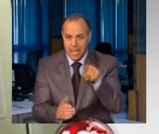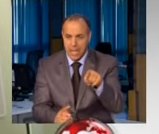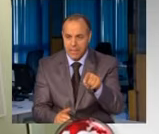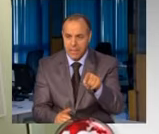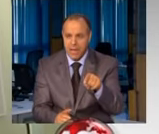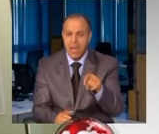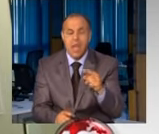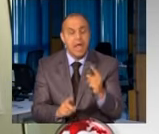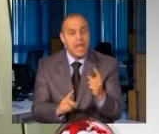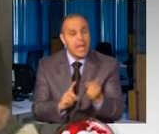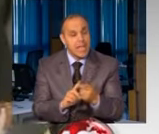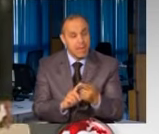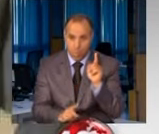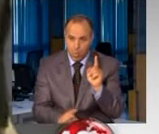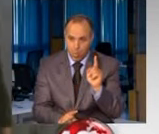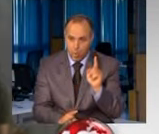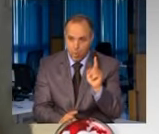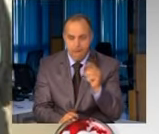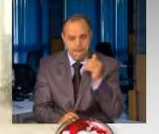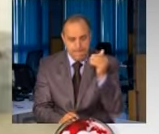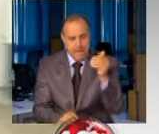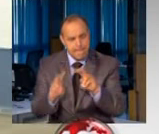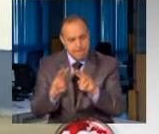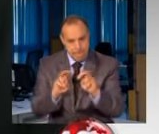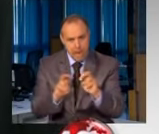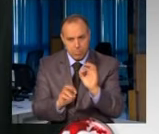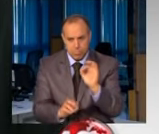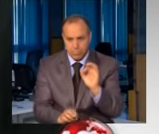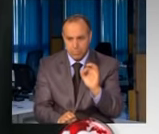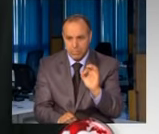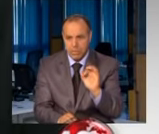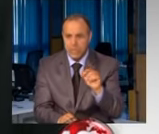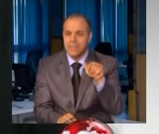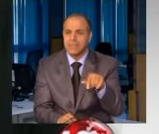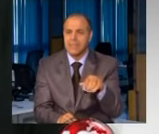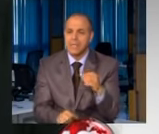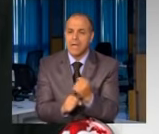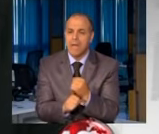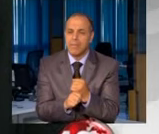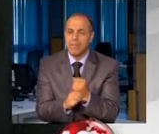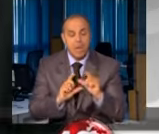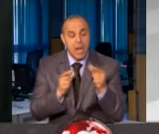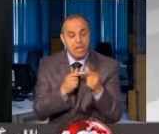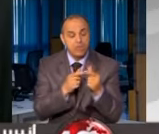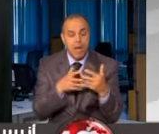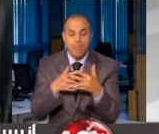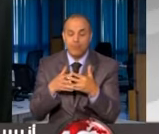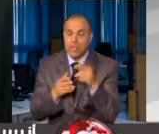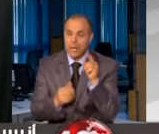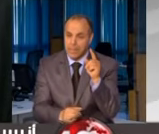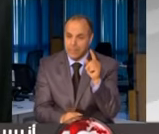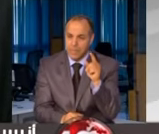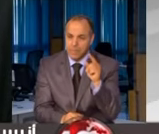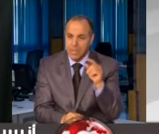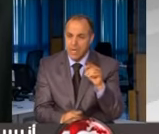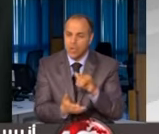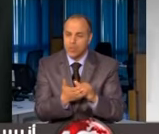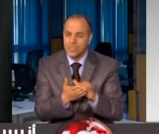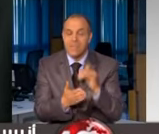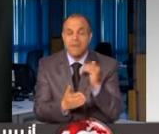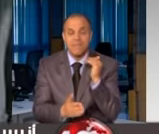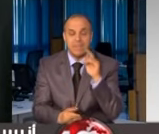المشغل محل اهتمام وستتم دراسته. طريقة العمل هي باش تتكون لجنة مشتركة بين تونسية